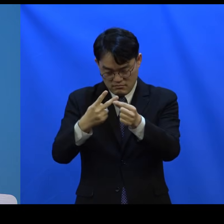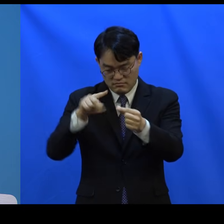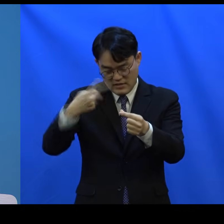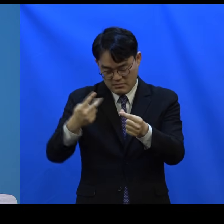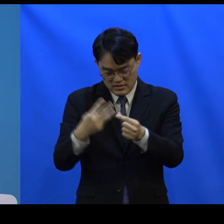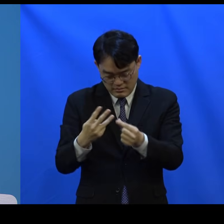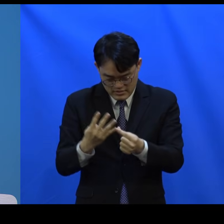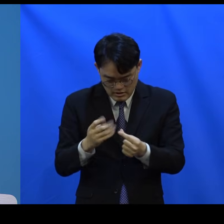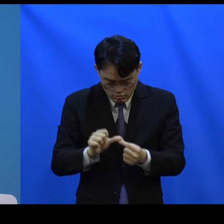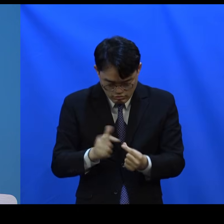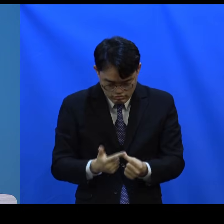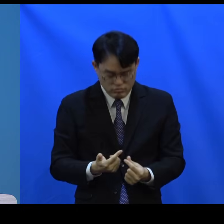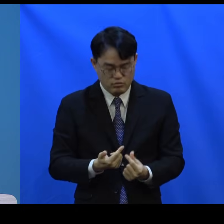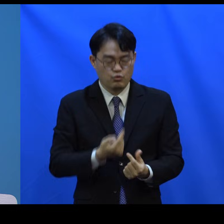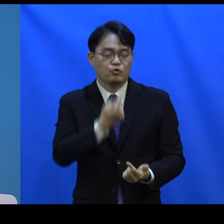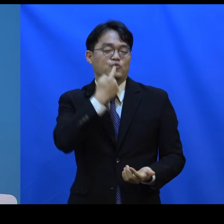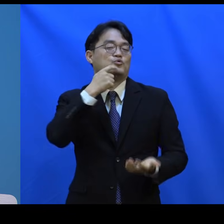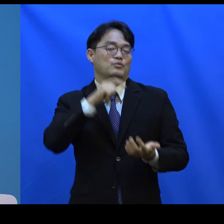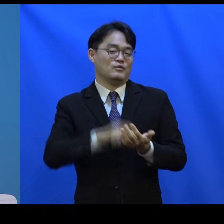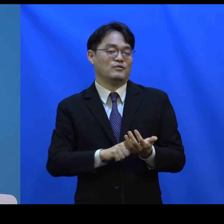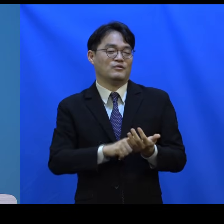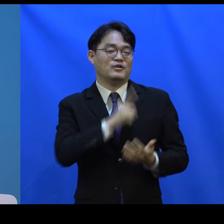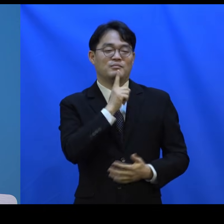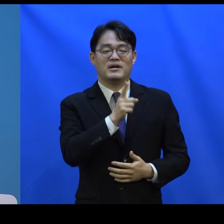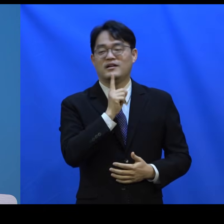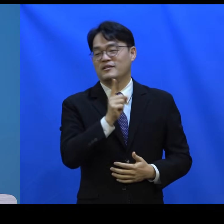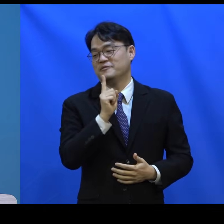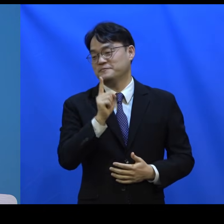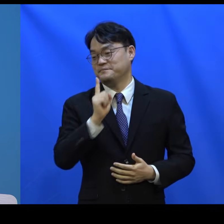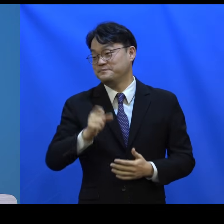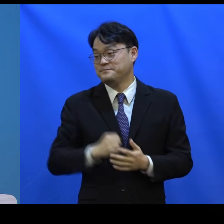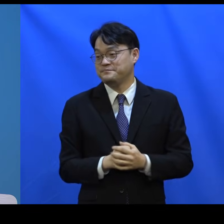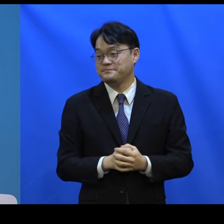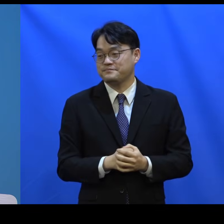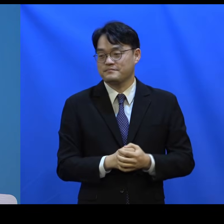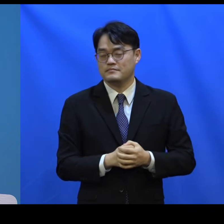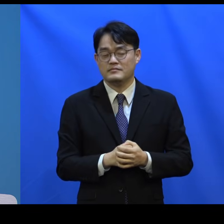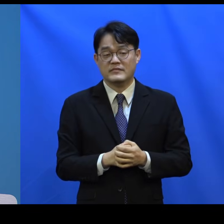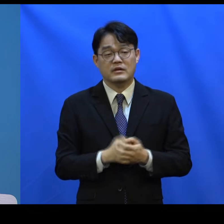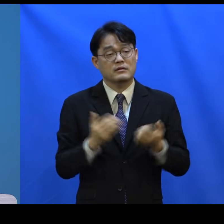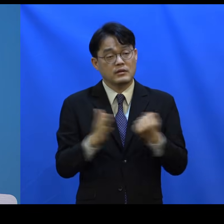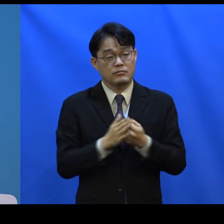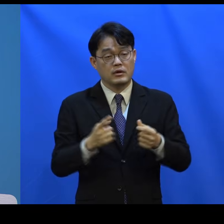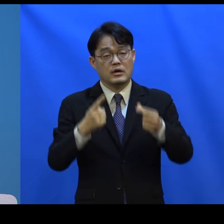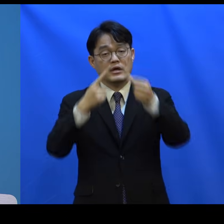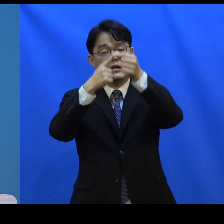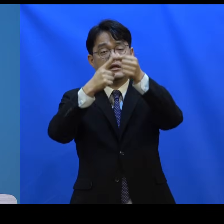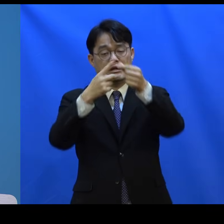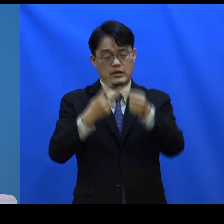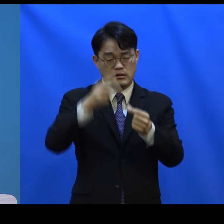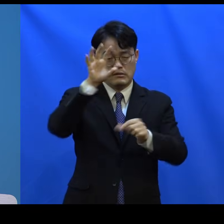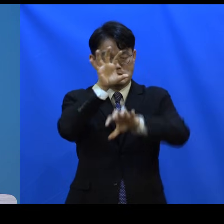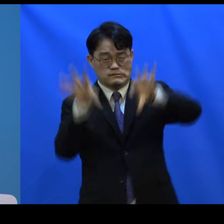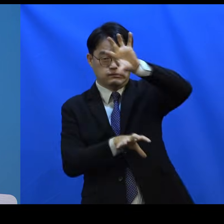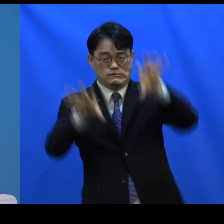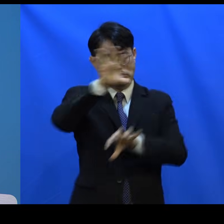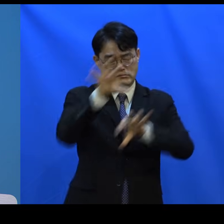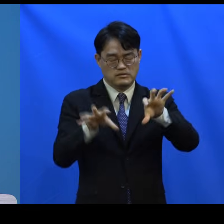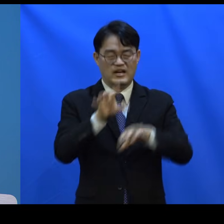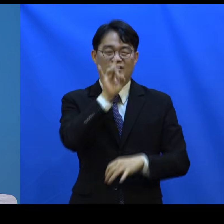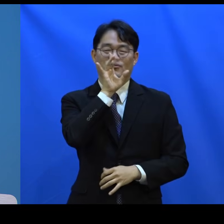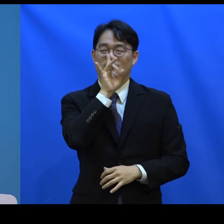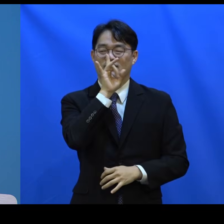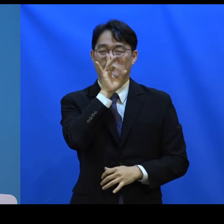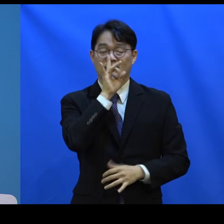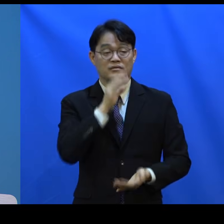것은 저절로 따라온다는 거예요. 우선순위가 중요하다는 거예요. 우선순위를 바꾸면 안 돼요. 일을 할